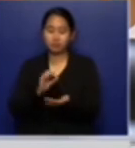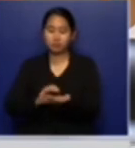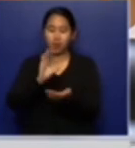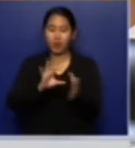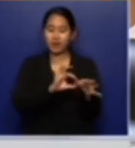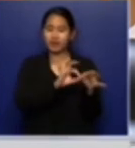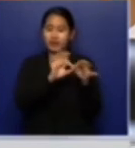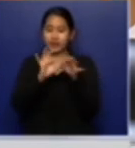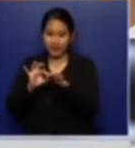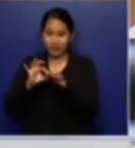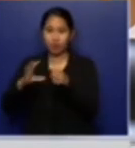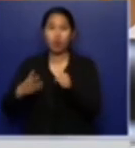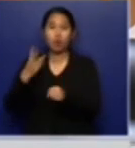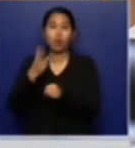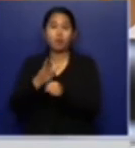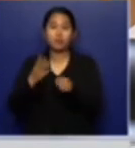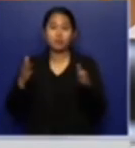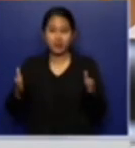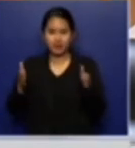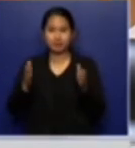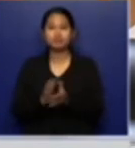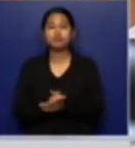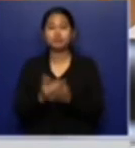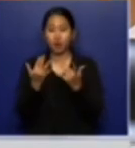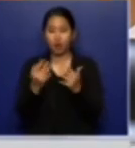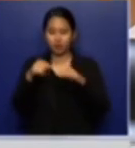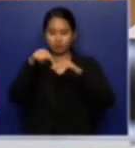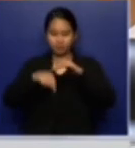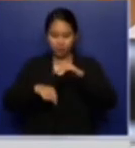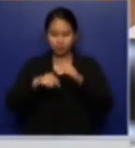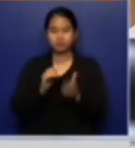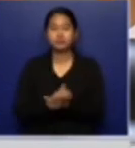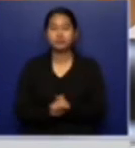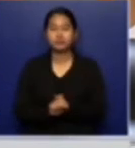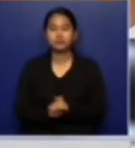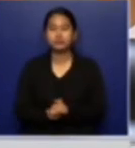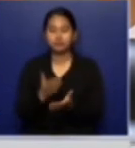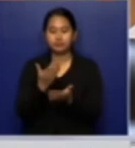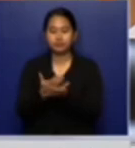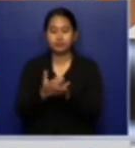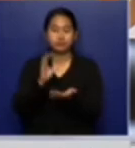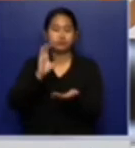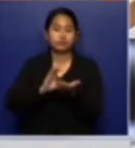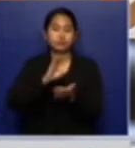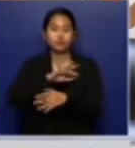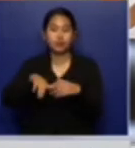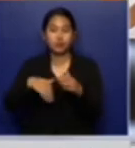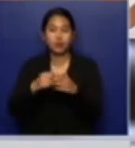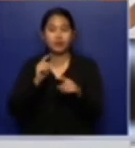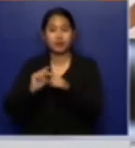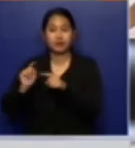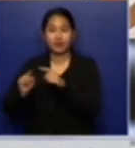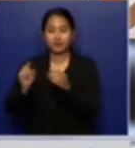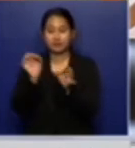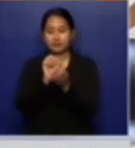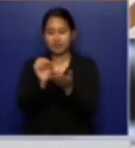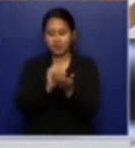เลยเดี๋ยวไม่ได้ลงรายละเอียดเรื่องนั้นเพราะนั้นเรื่องงบประมาณต่างๆเหล่านี้ที่ท่านเขียน